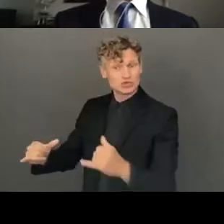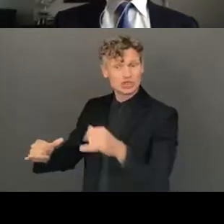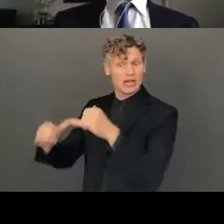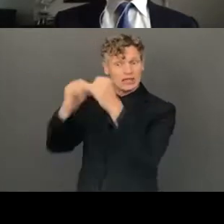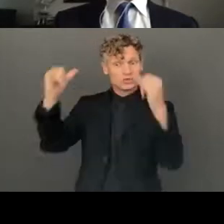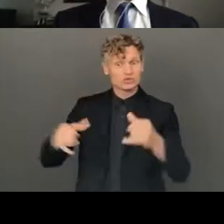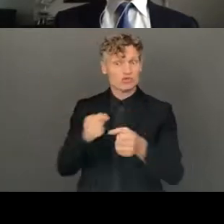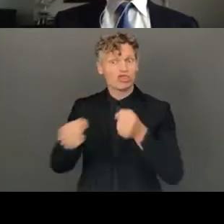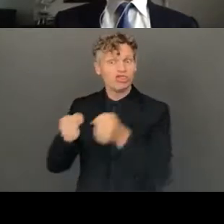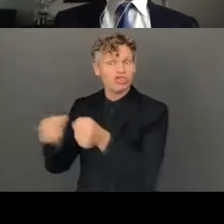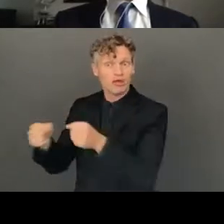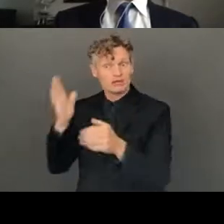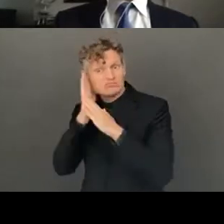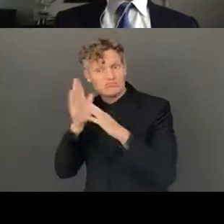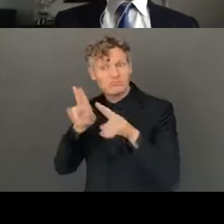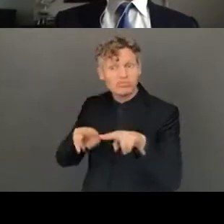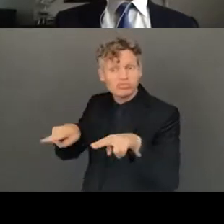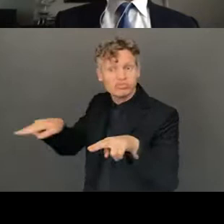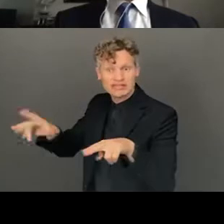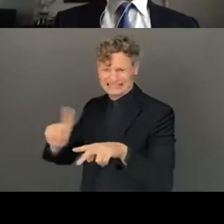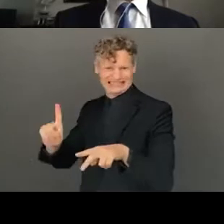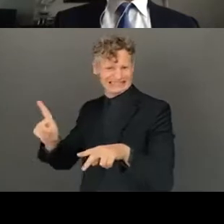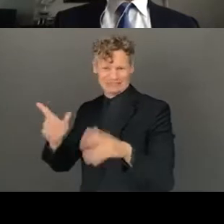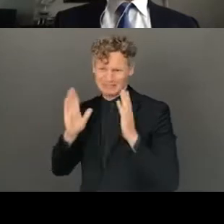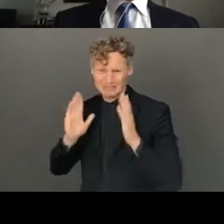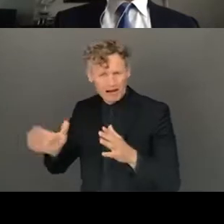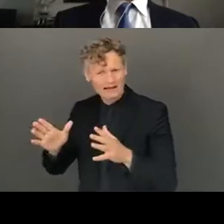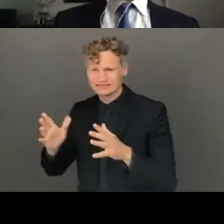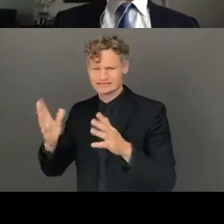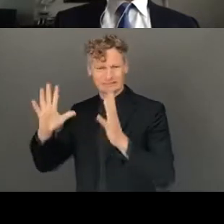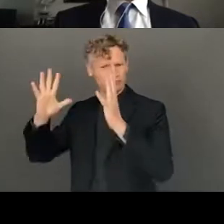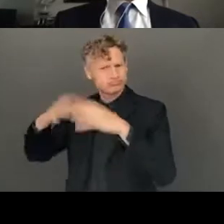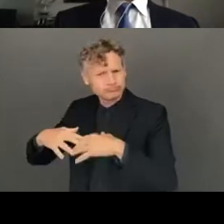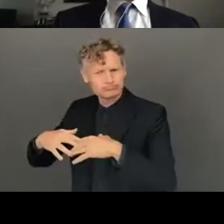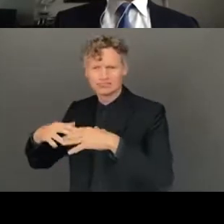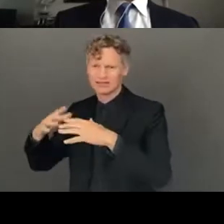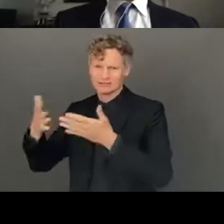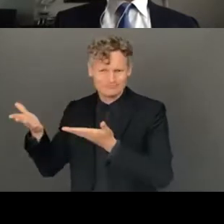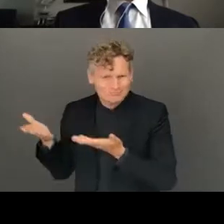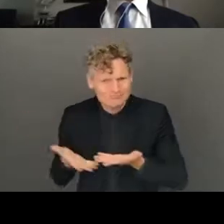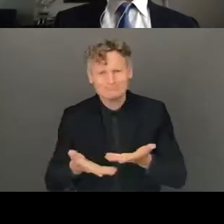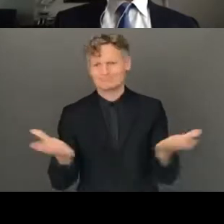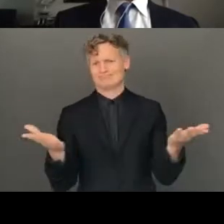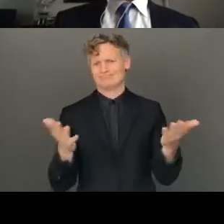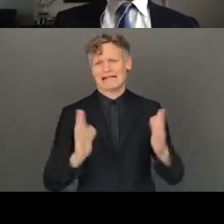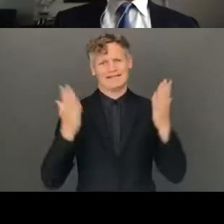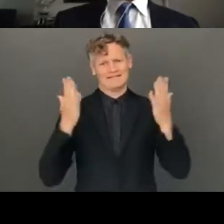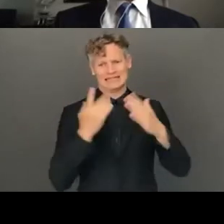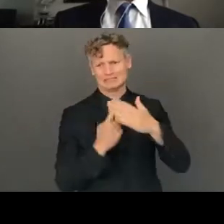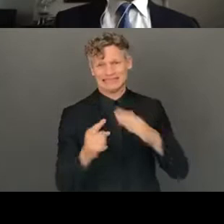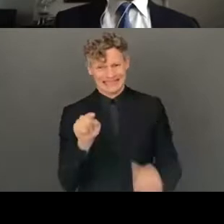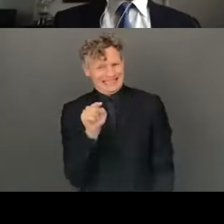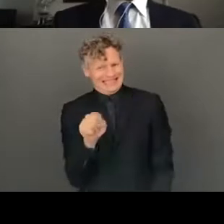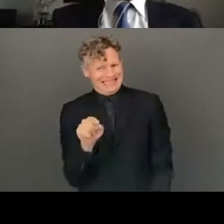L'institutionnalisation et de fournir les services nécessaires devraient être au cœur de nos discussions par rapport